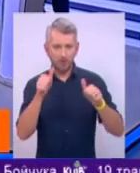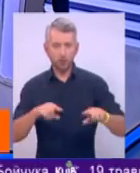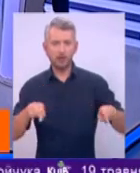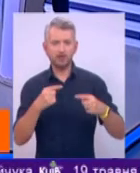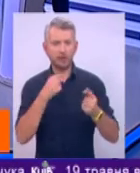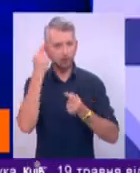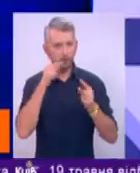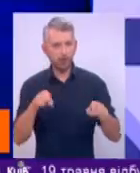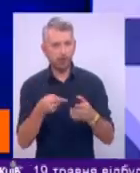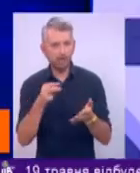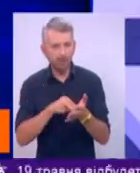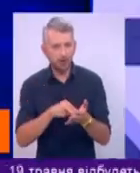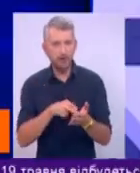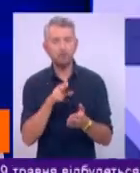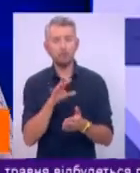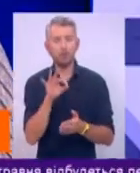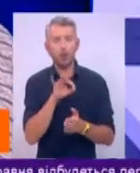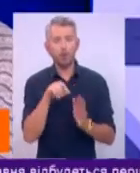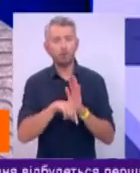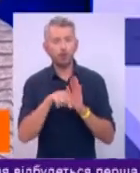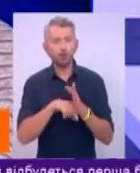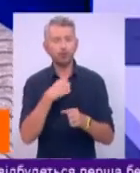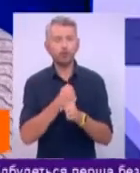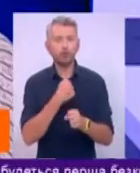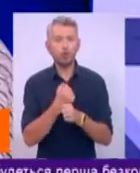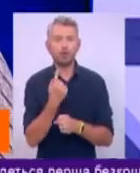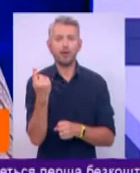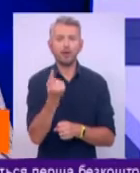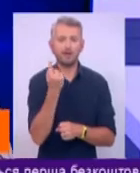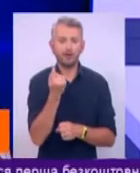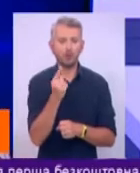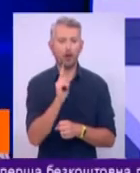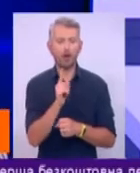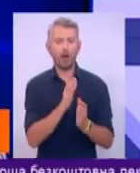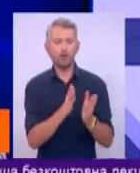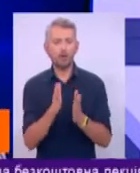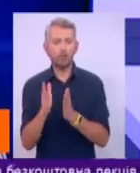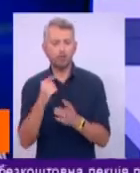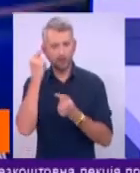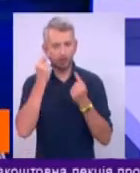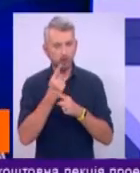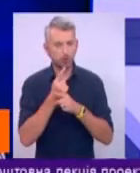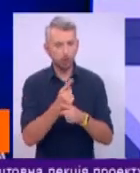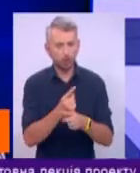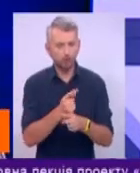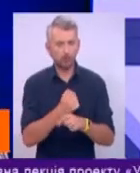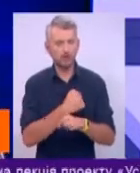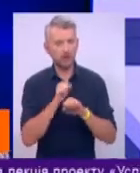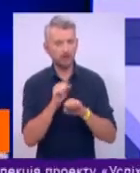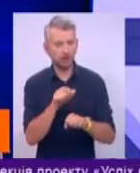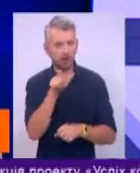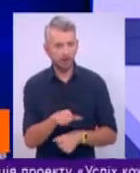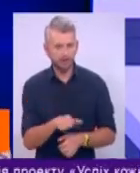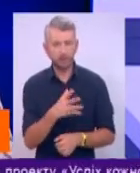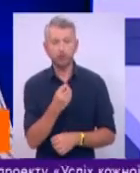реабілітації, про, по суті, розроблення єдиного алгоритму психологічного супроводу захисника. І ще